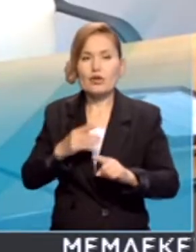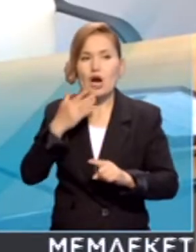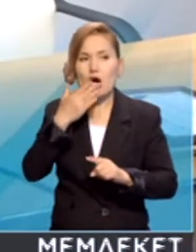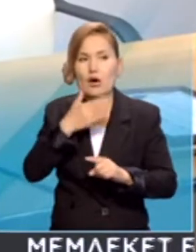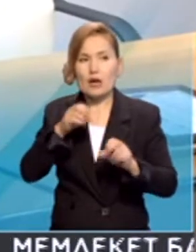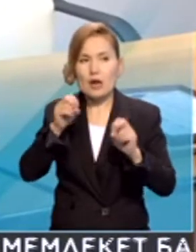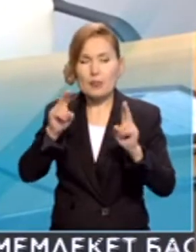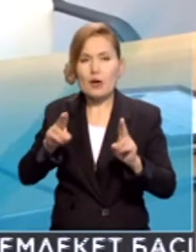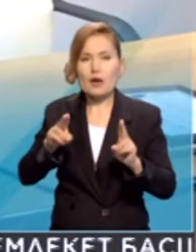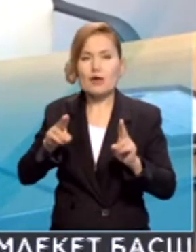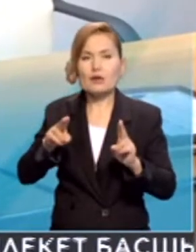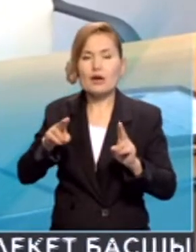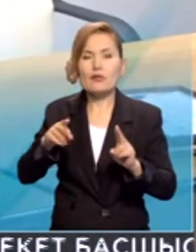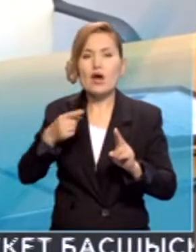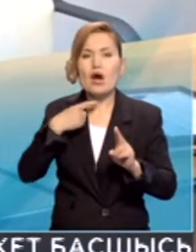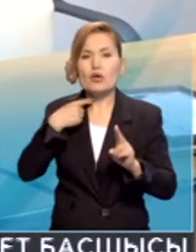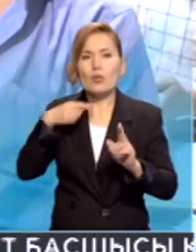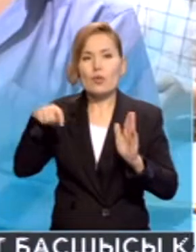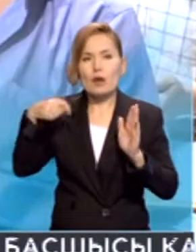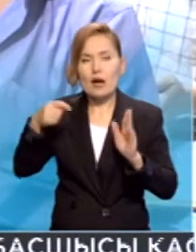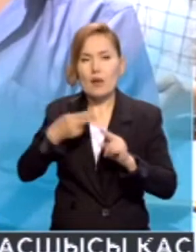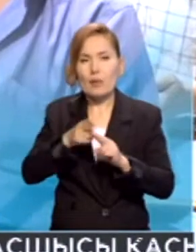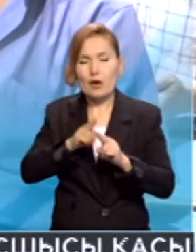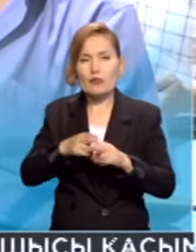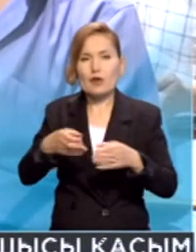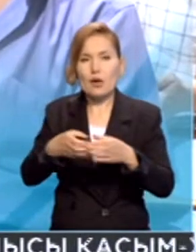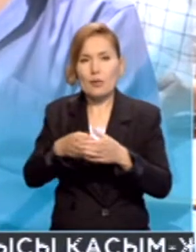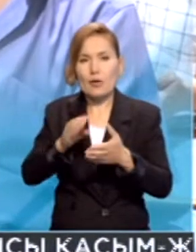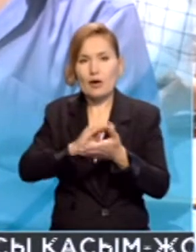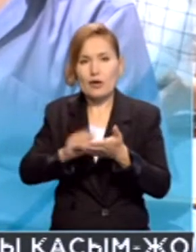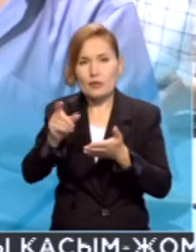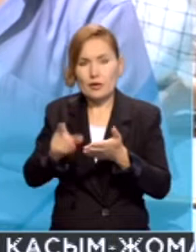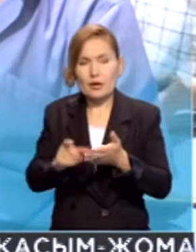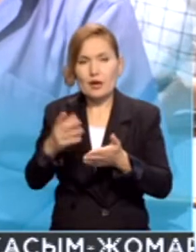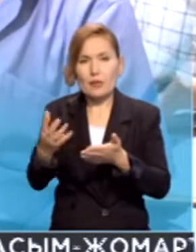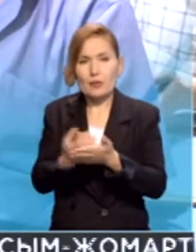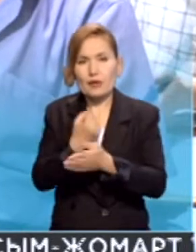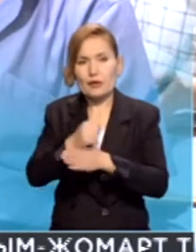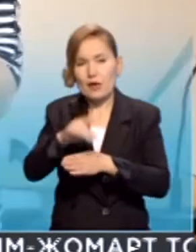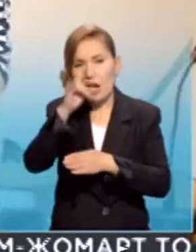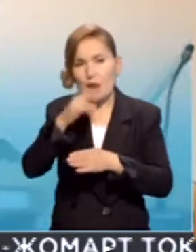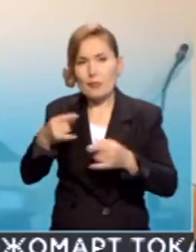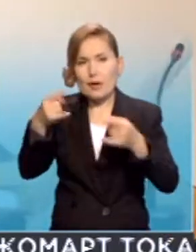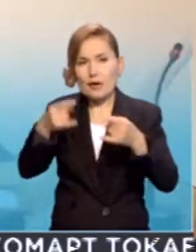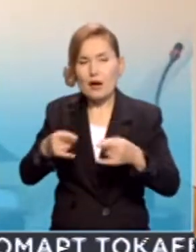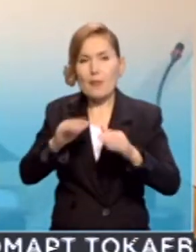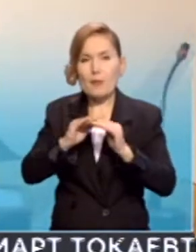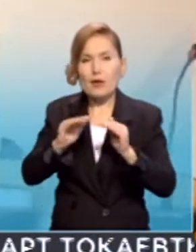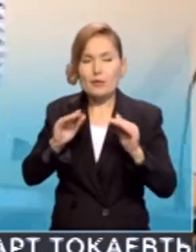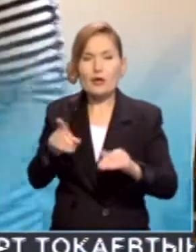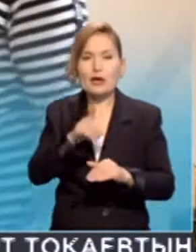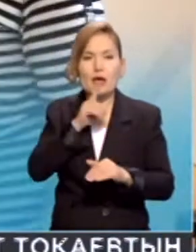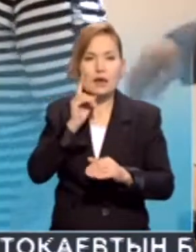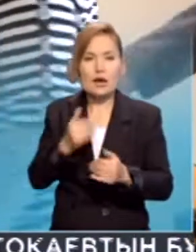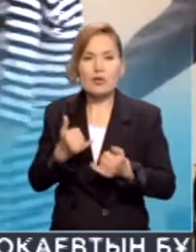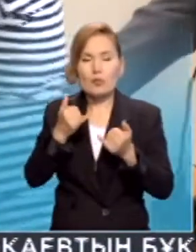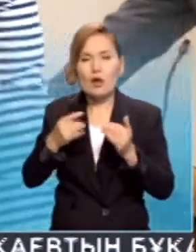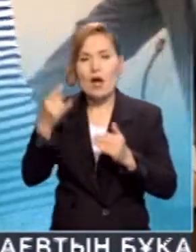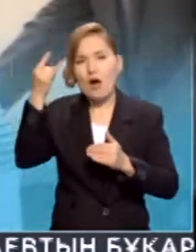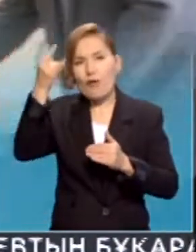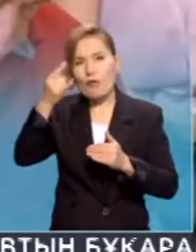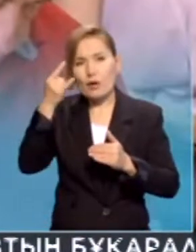ұлттық арнаның дубляж бөліміндегі әріптестерімізге бұйырды. Атап айтсақ, Қазақстан телерадио корпорациясының балалар мен жасөспірімдерге